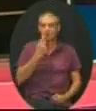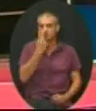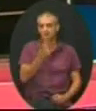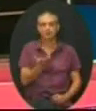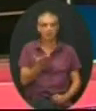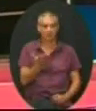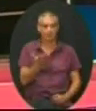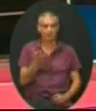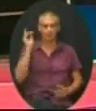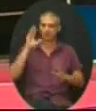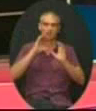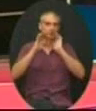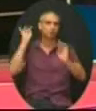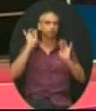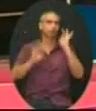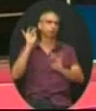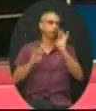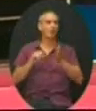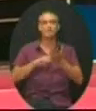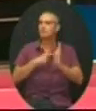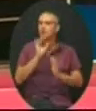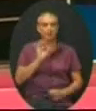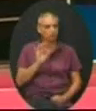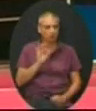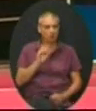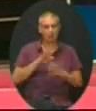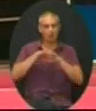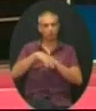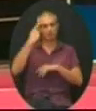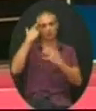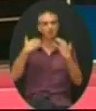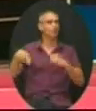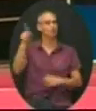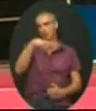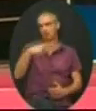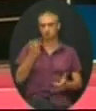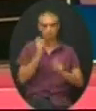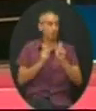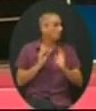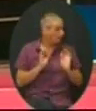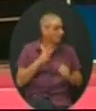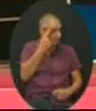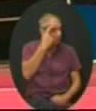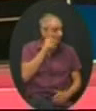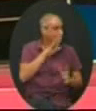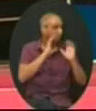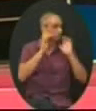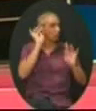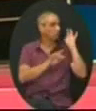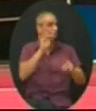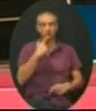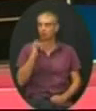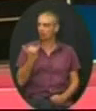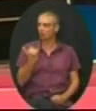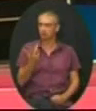על הבליץ התקשורתי הזה, שמטרה שלו היא להשפיע על דעת הקהל. עכשיו, אנשים לא... באמת, אתה חושב שזה בליץ תקשורתי?